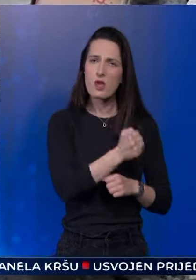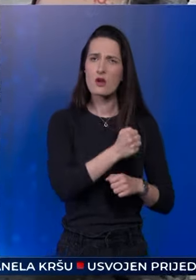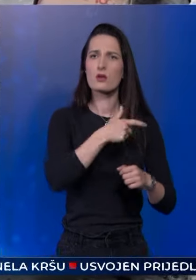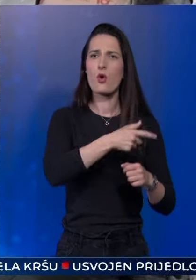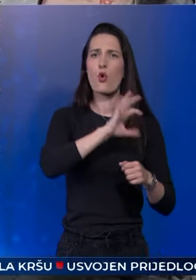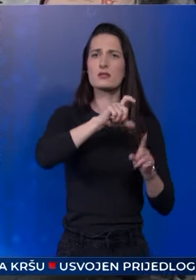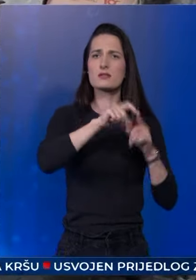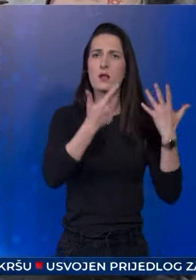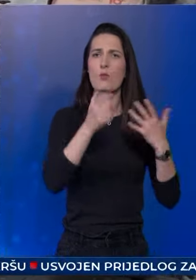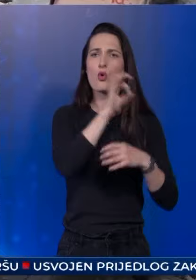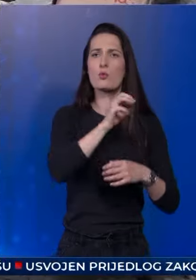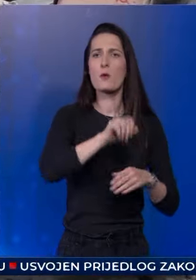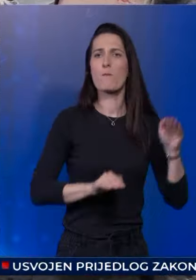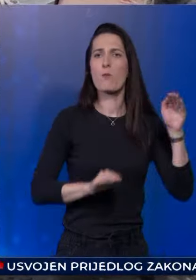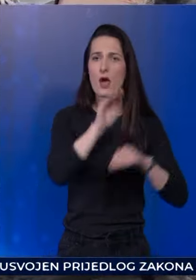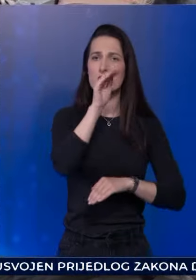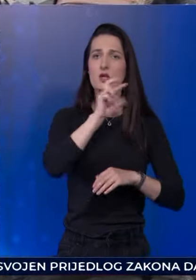7. oktobra porastao na